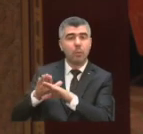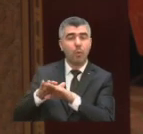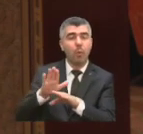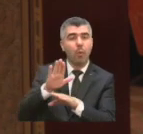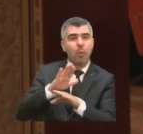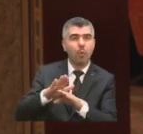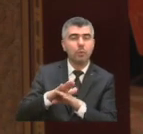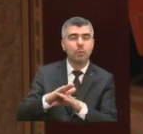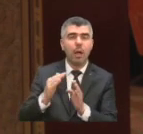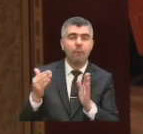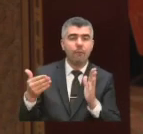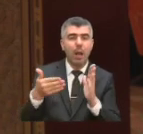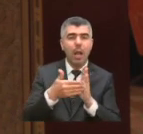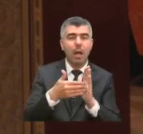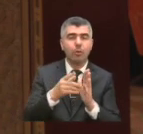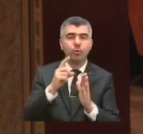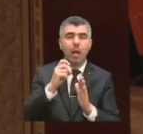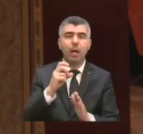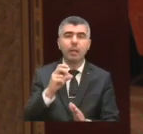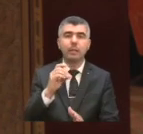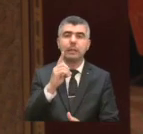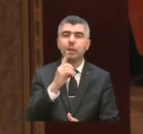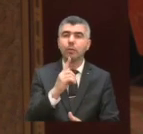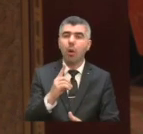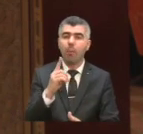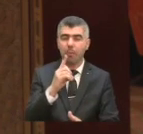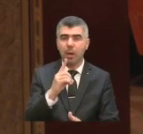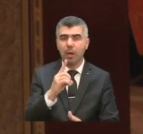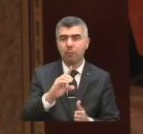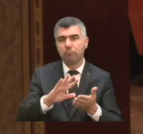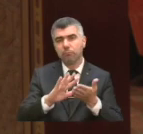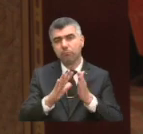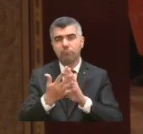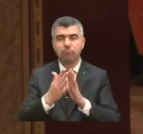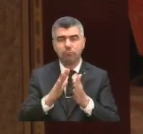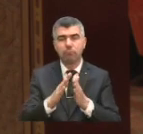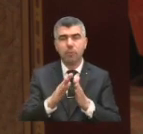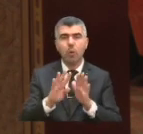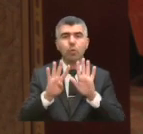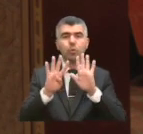نهاية شهر ديسمبر مكن من منح ما يناهز